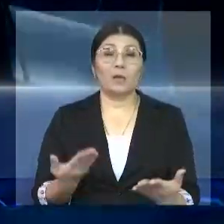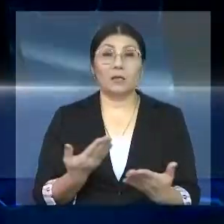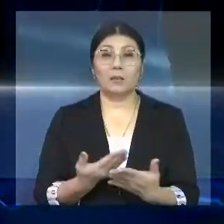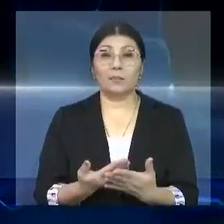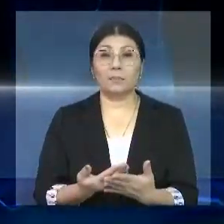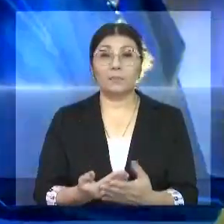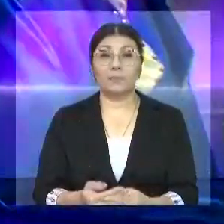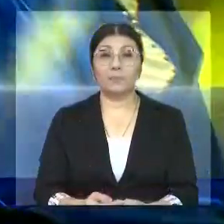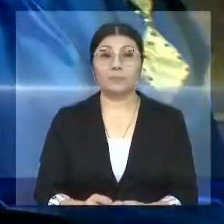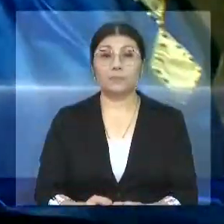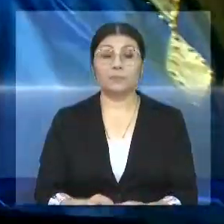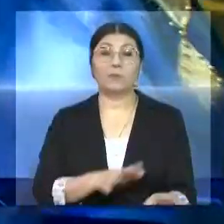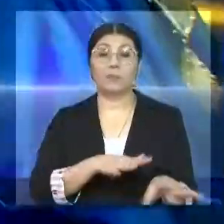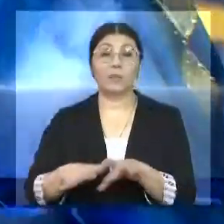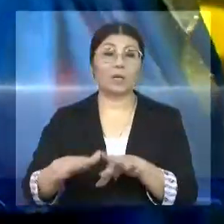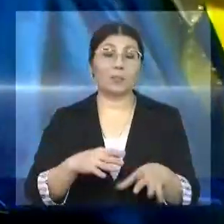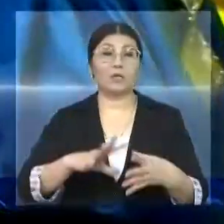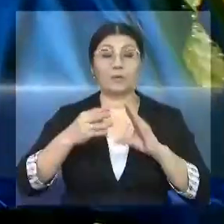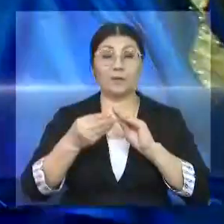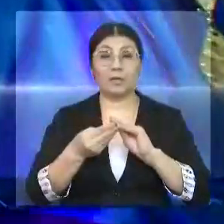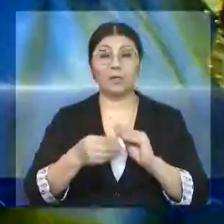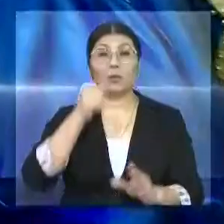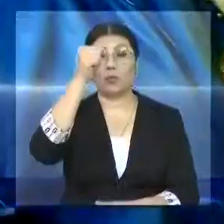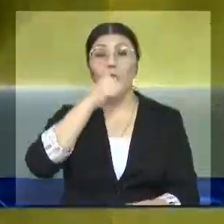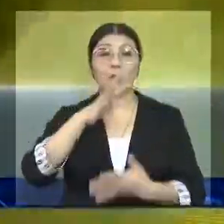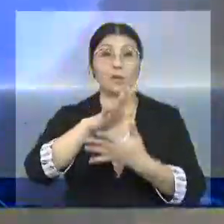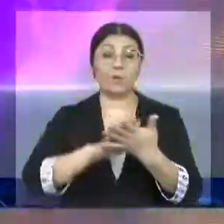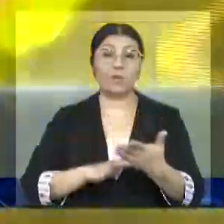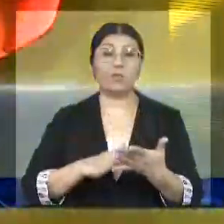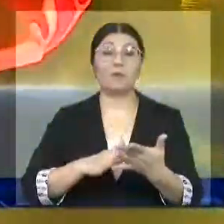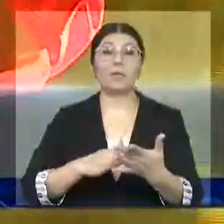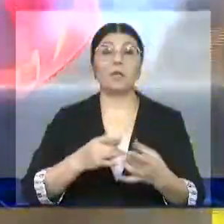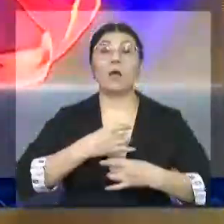это только начало. Мероприятие по подведению итогов года продолжилось